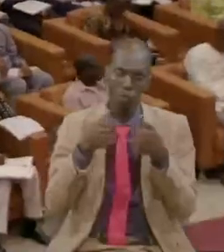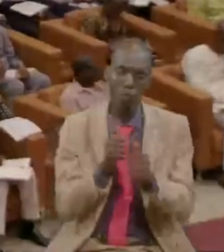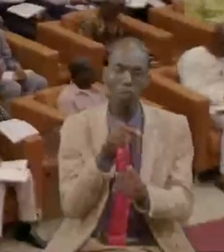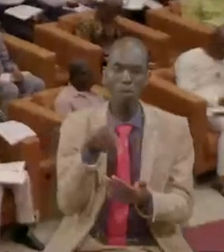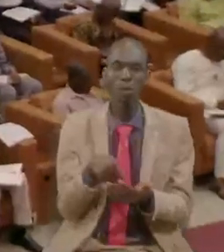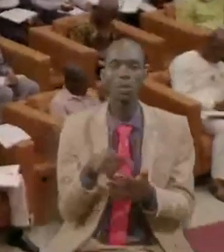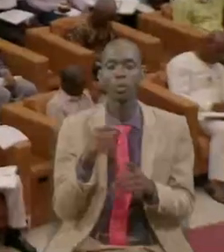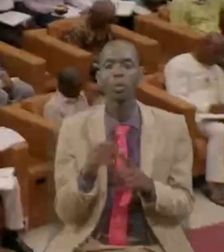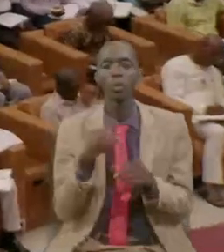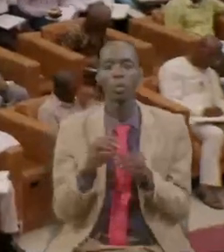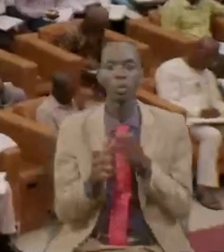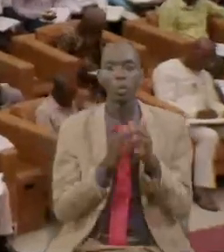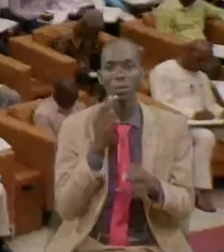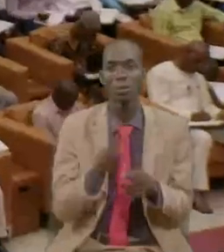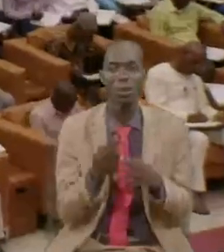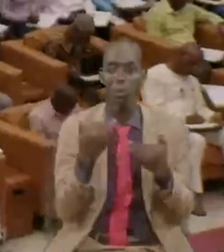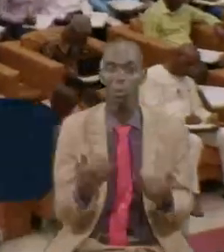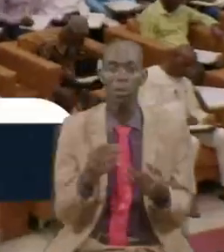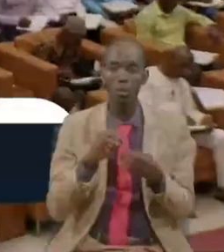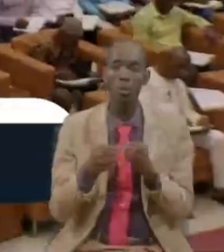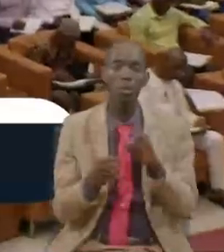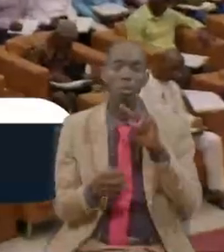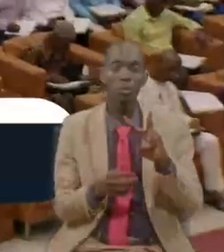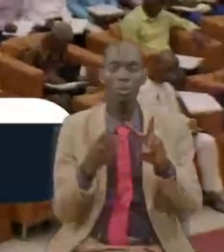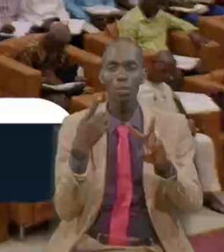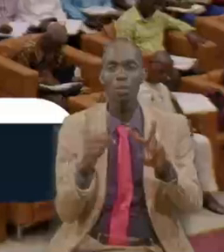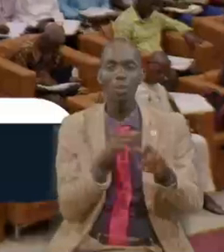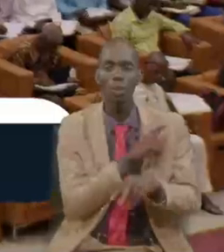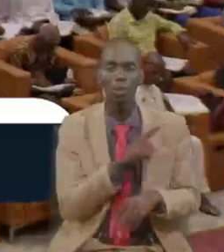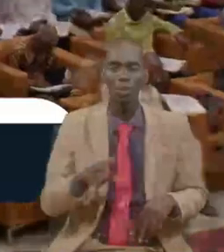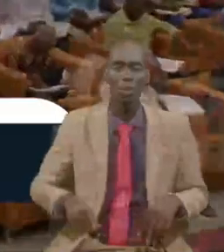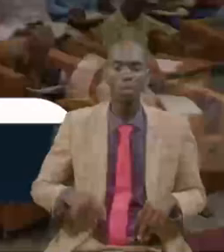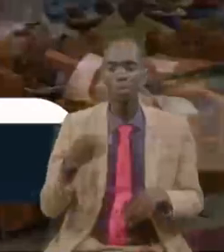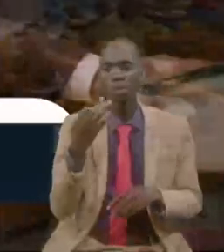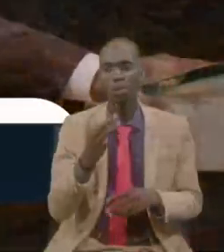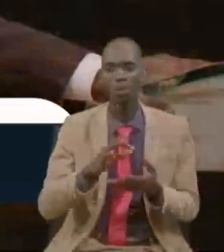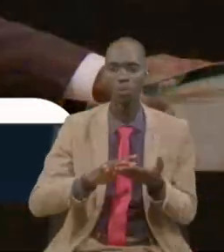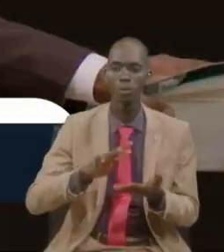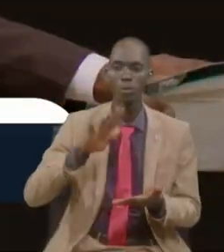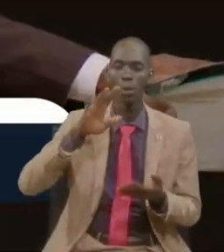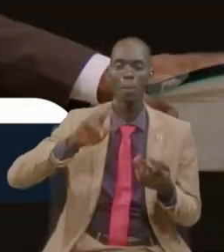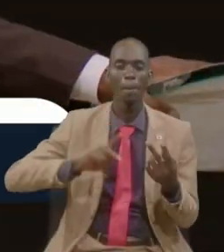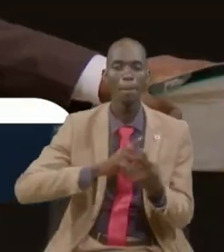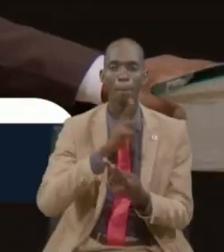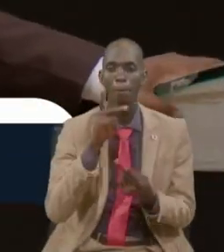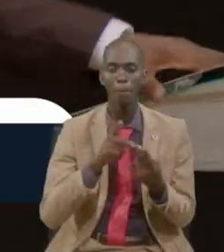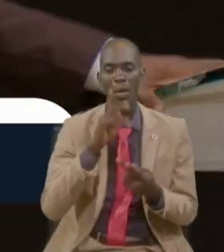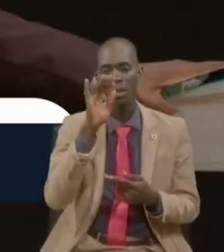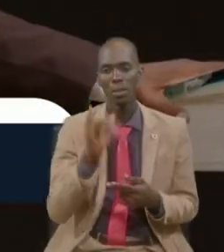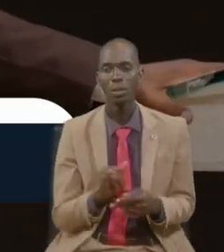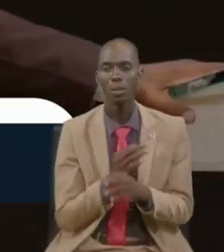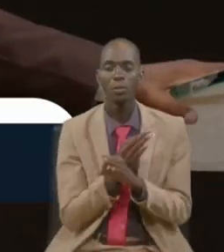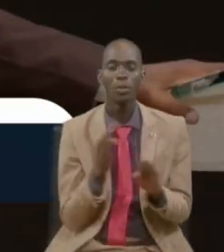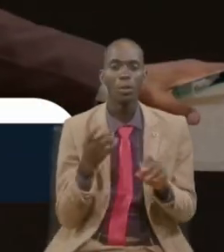pour vivre de cette manière. Deuxième partie ici, le Dieu de gloire. Non, le Seigneur